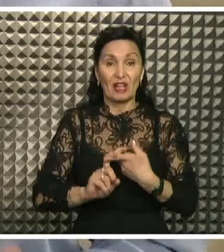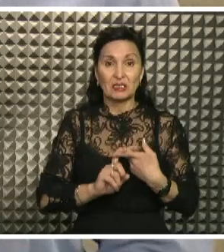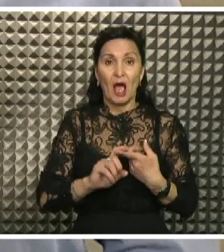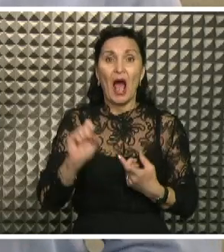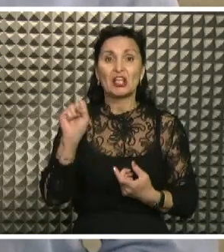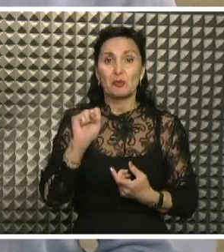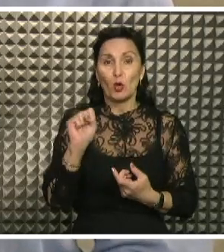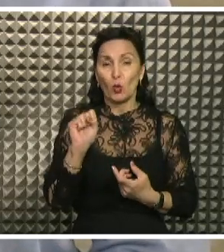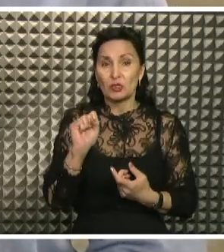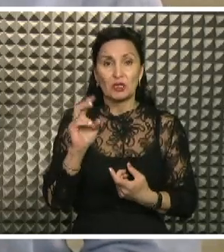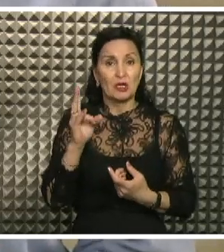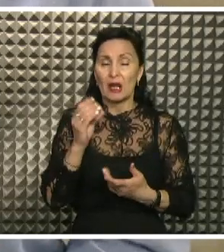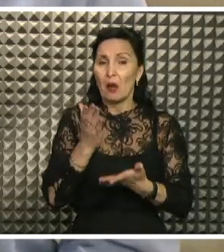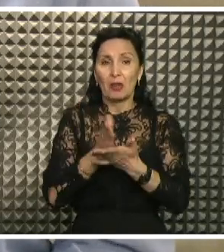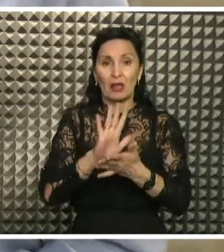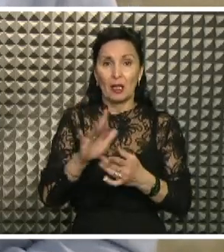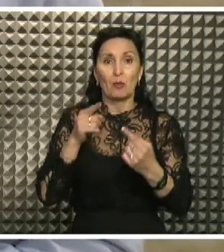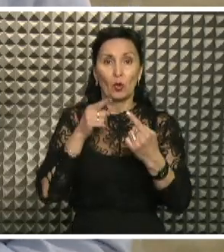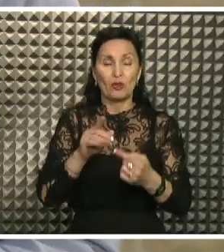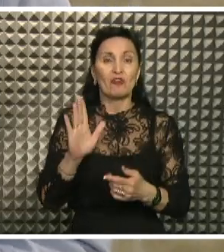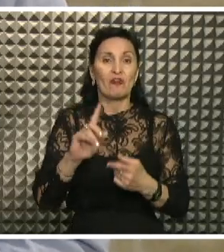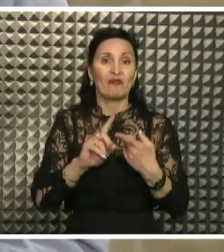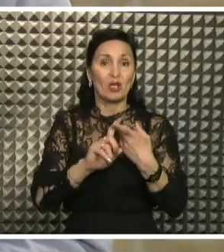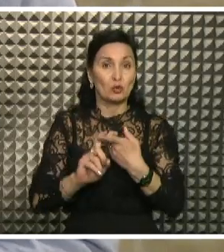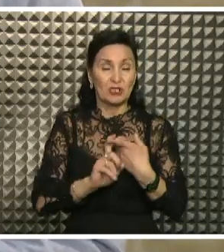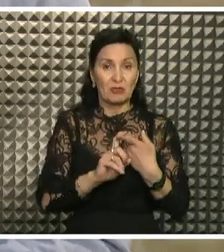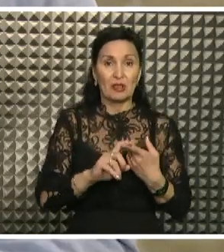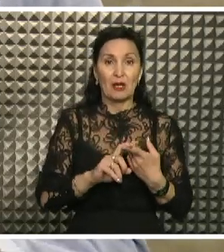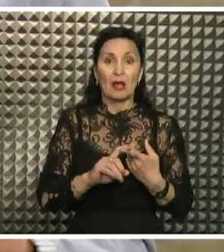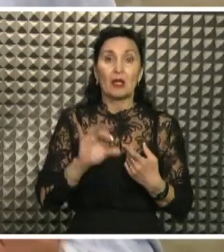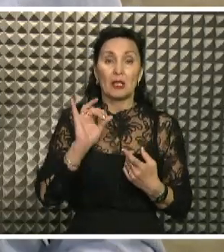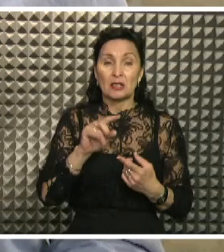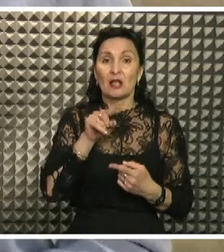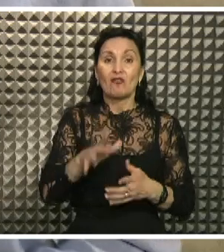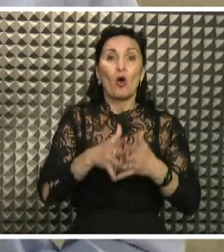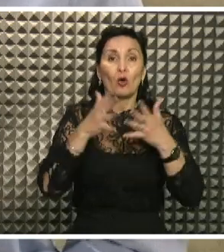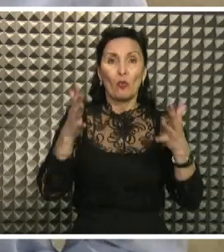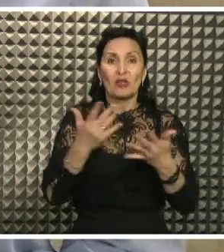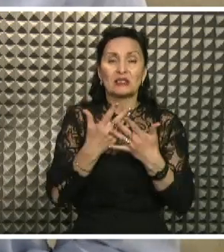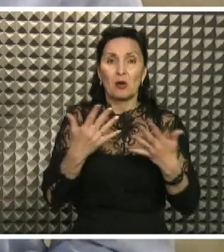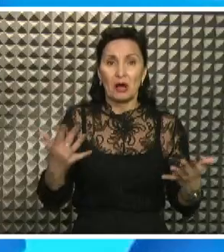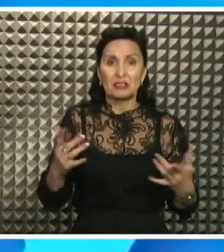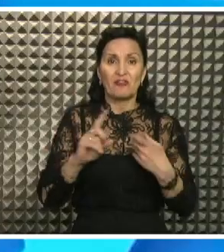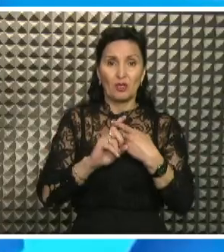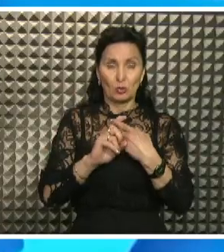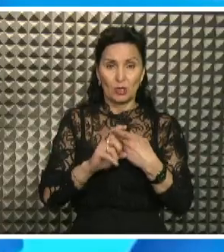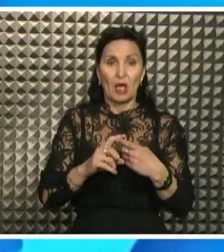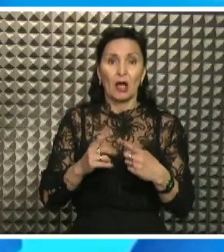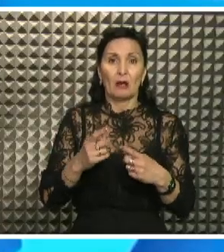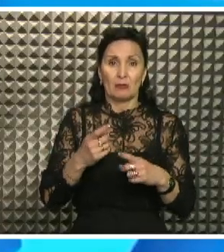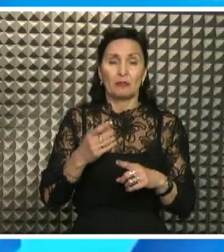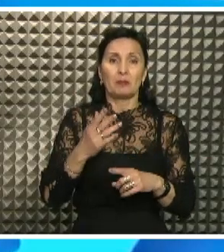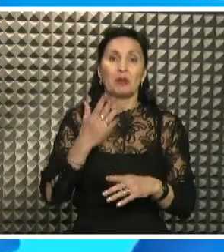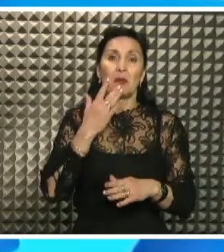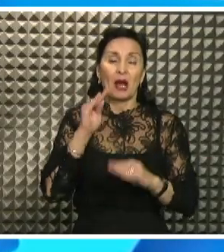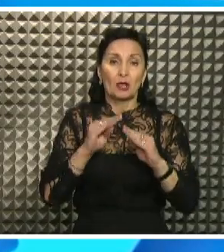Антибиотики не обладают противовирусным действием. Это мы тоже с вами должны очень хорошо представлять. Из того огромного разнообразия вирусов, которые есть, противовирусных препаратов